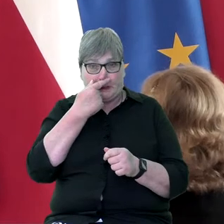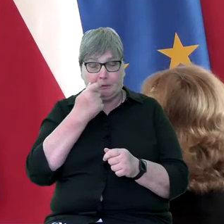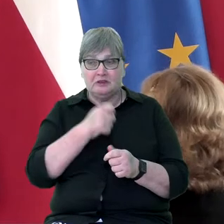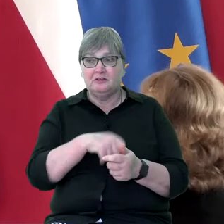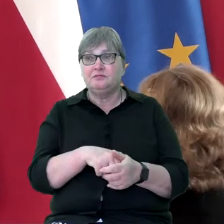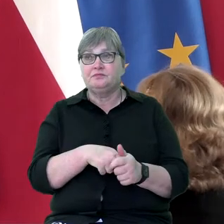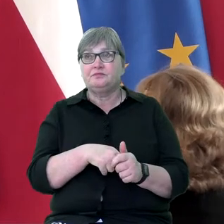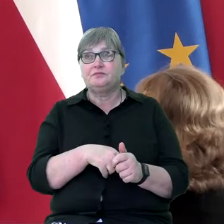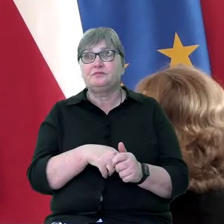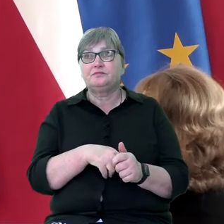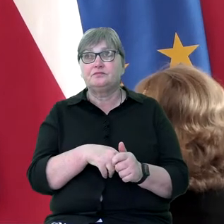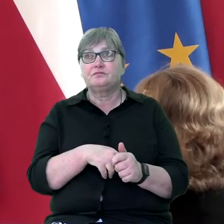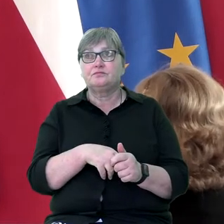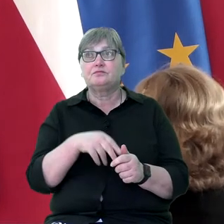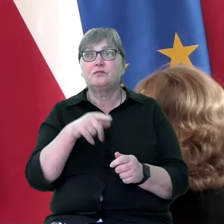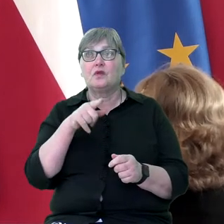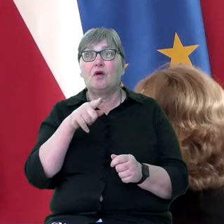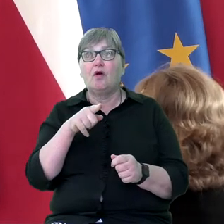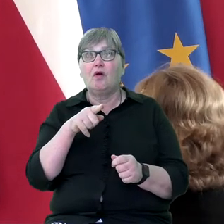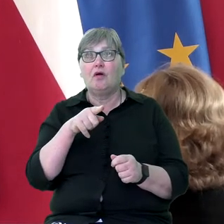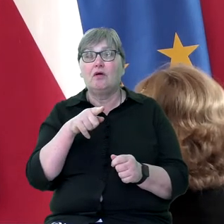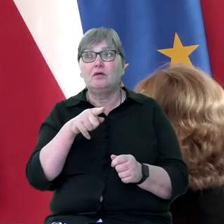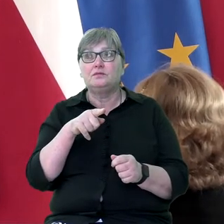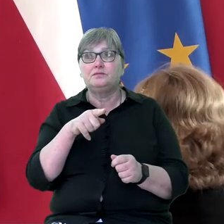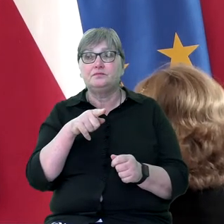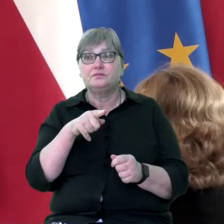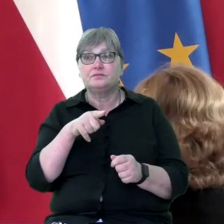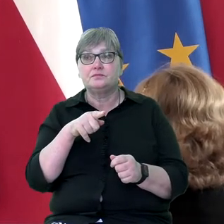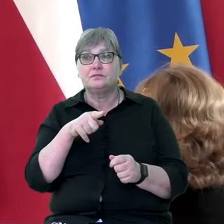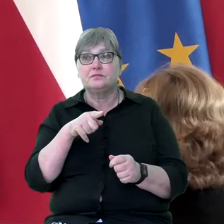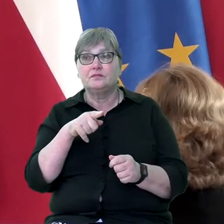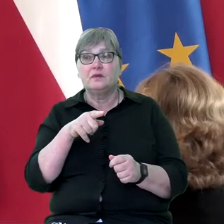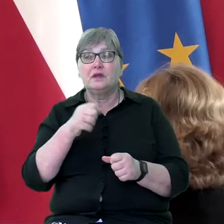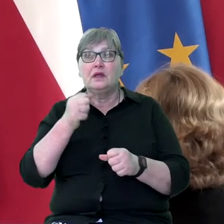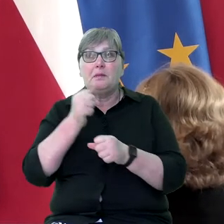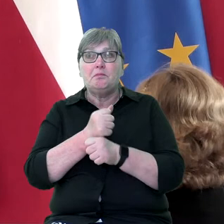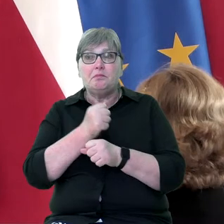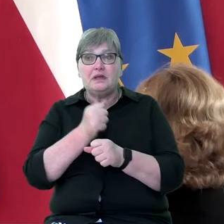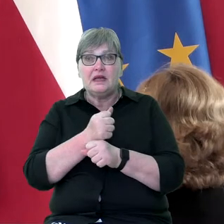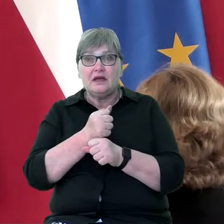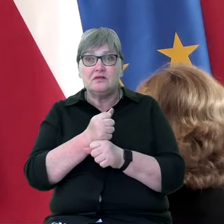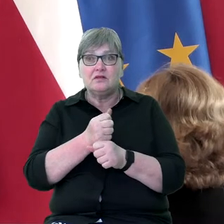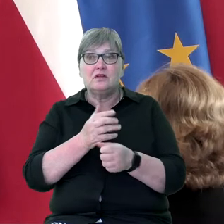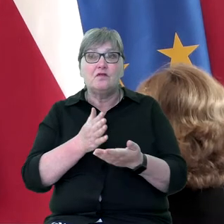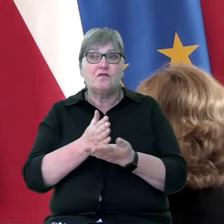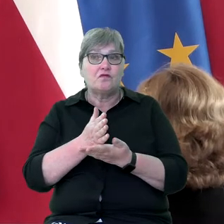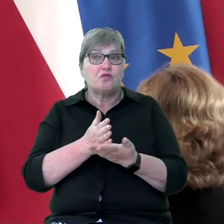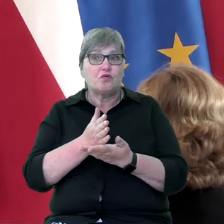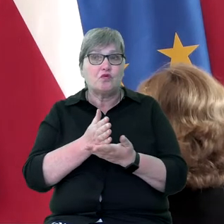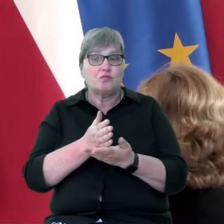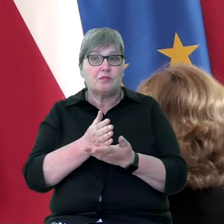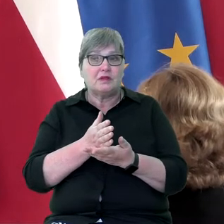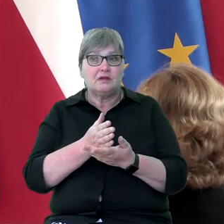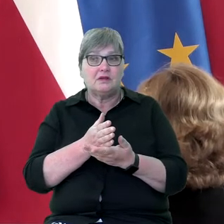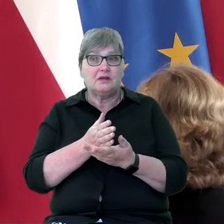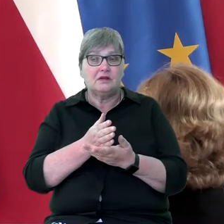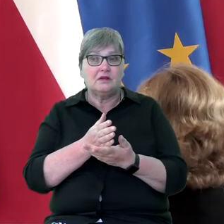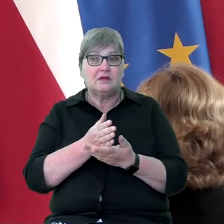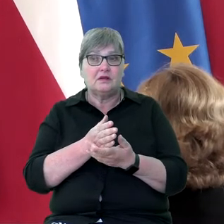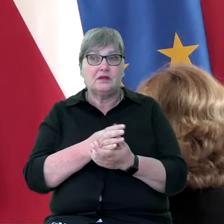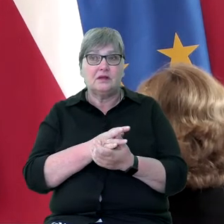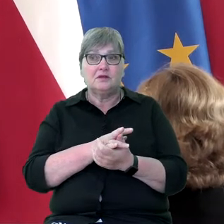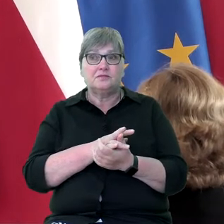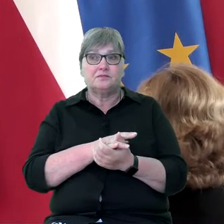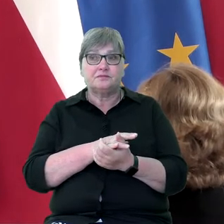o tym zjawisku, jakim było w ogóle wejście Państwowej Służby Cywilnej w dzieje polskiej administracji. Ja miałem